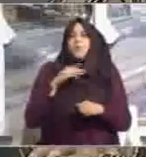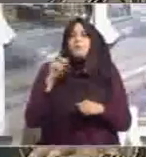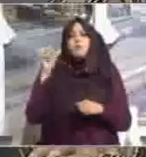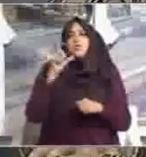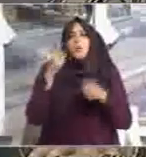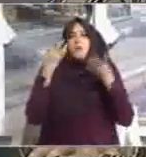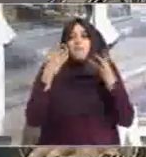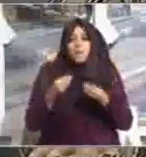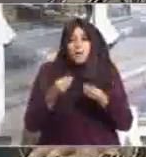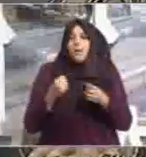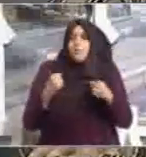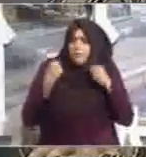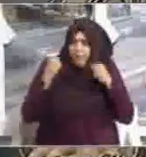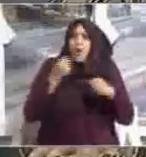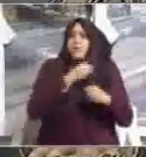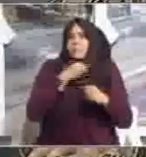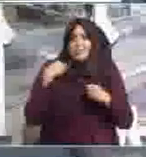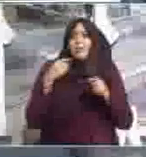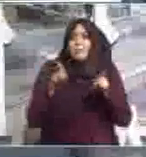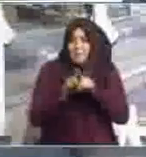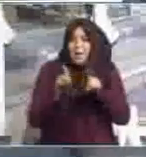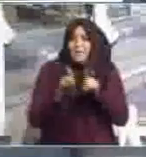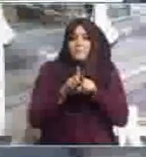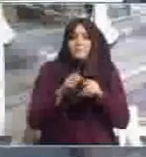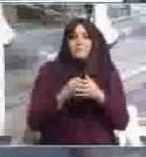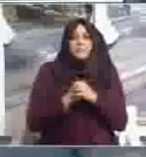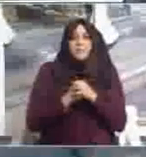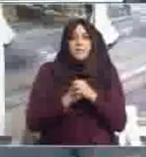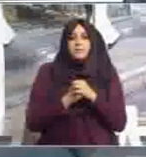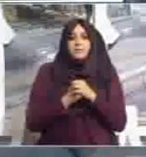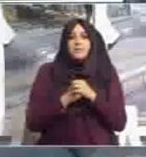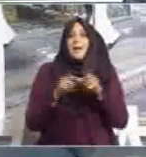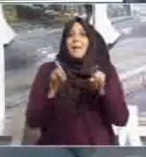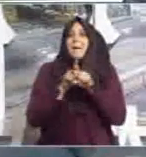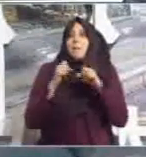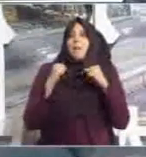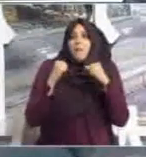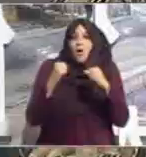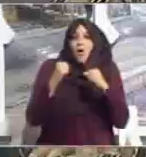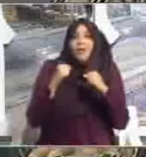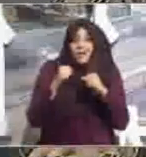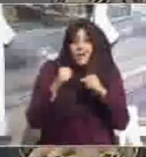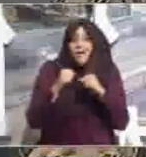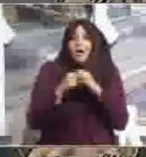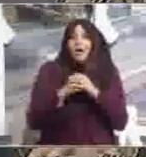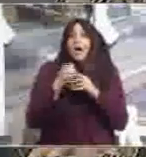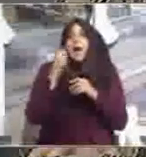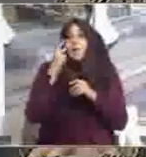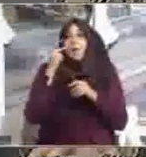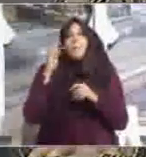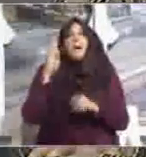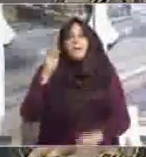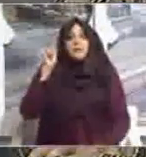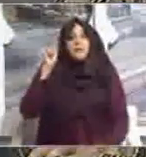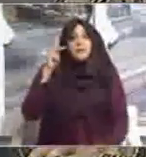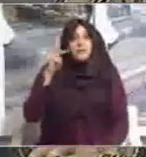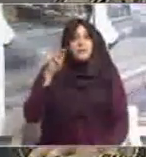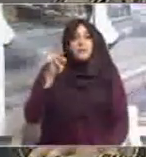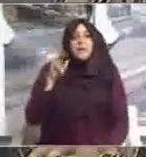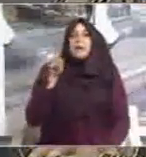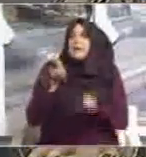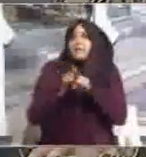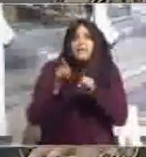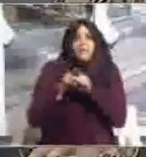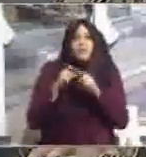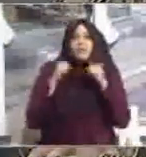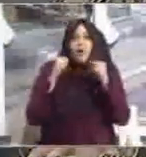السلامة وقوة الصحة. وكذلك ما كان يشبهه في هذه القضية هو أبو بكر. شفنا شد حنين، ولكن شفنا في الأمور المواقف